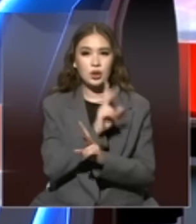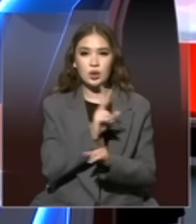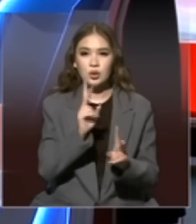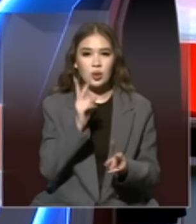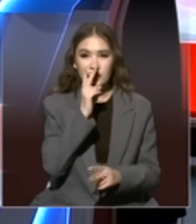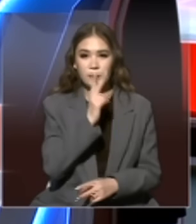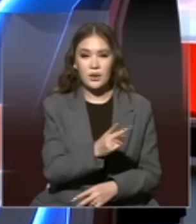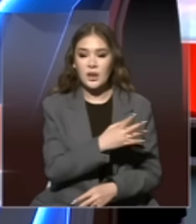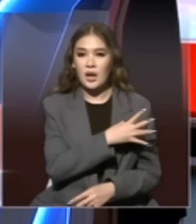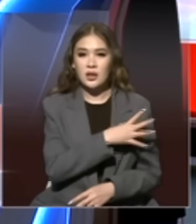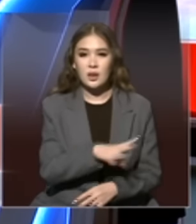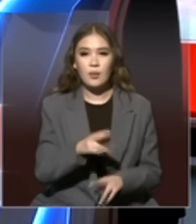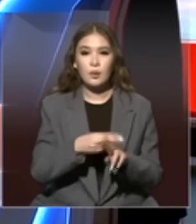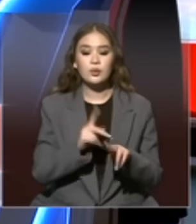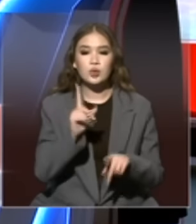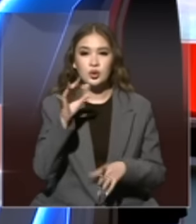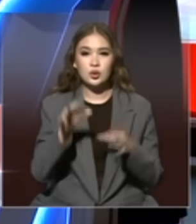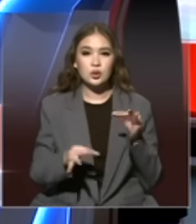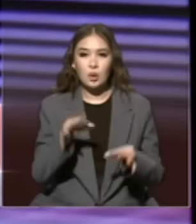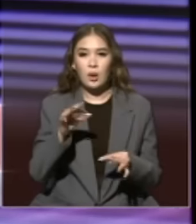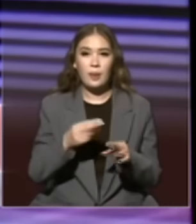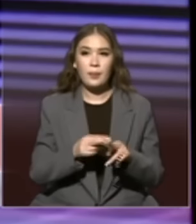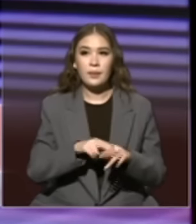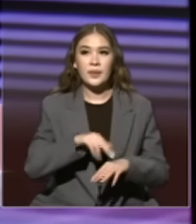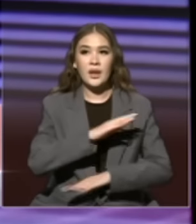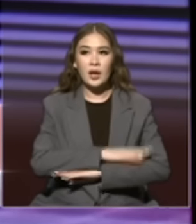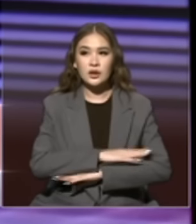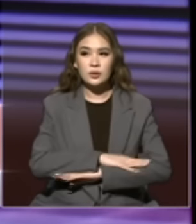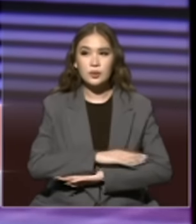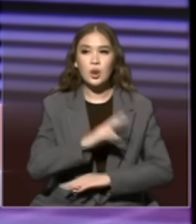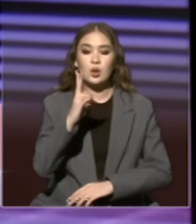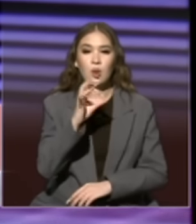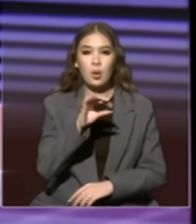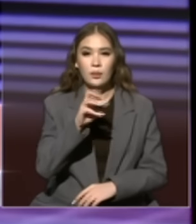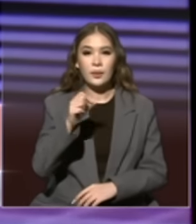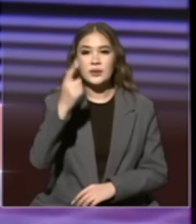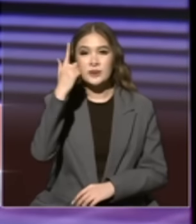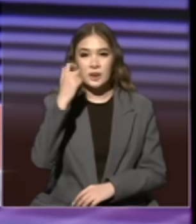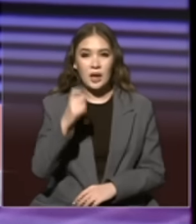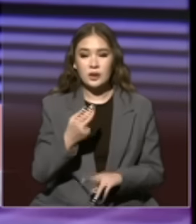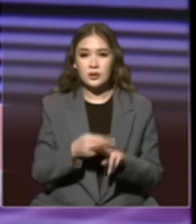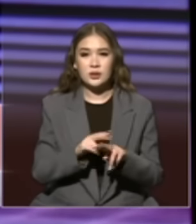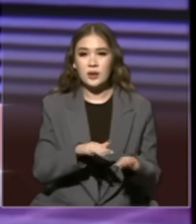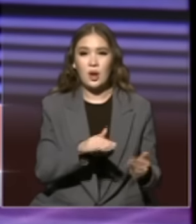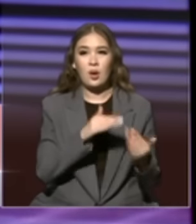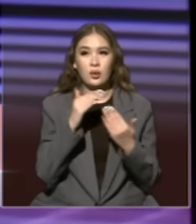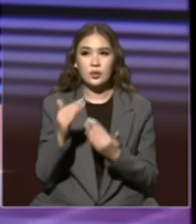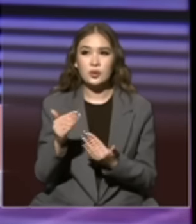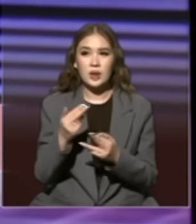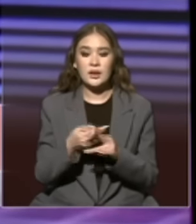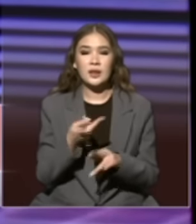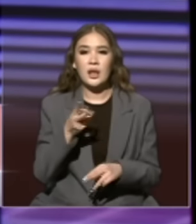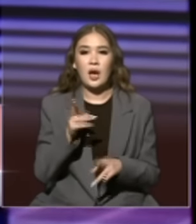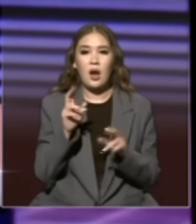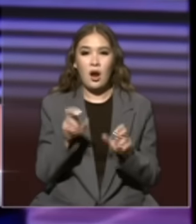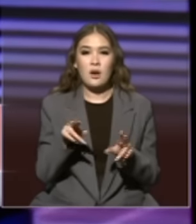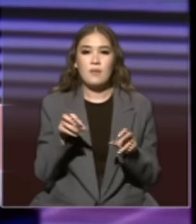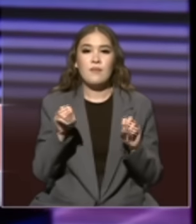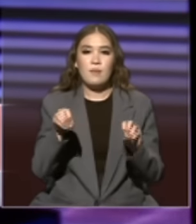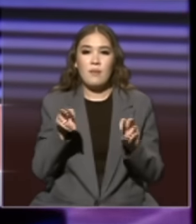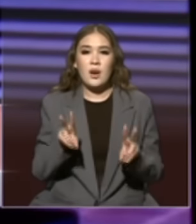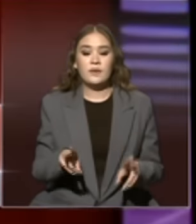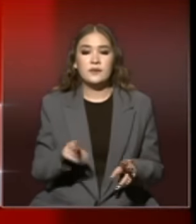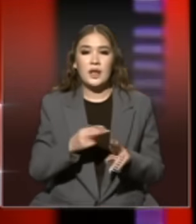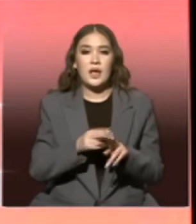жоқ. Өйткені ол сот процесінің тәртіптерін, нормаларын біледі. Оған ол бұл кәсіби тұрғыдан сондай бір